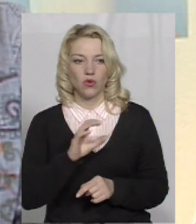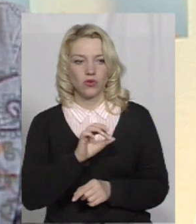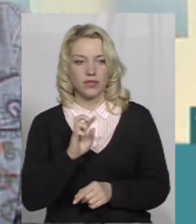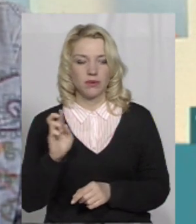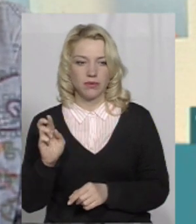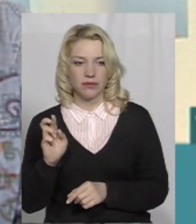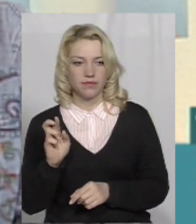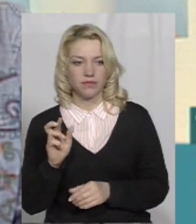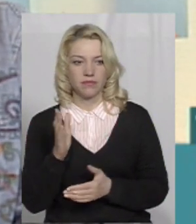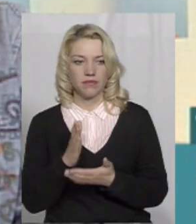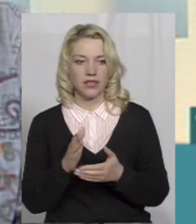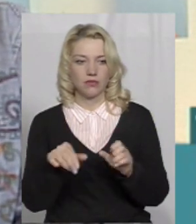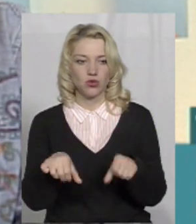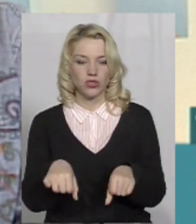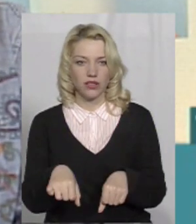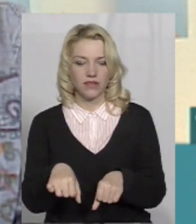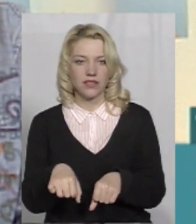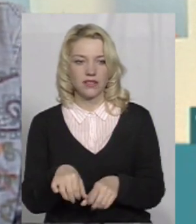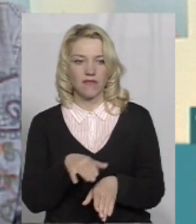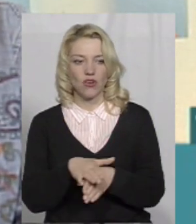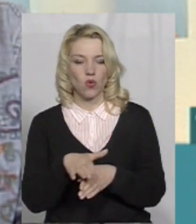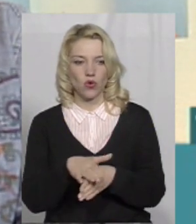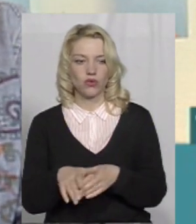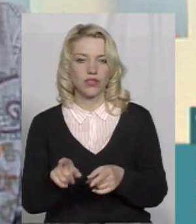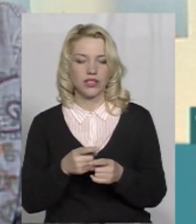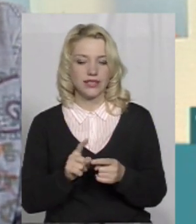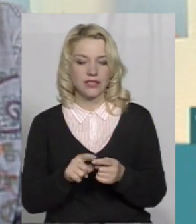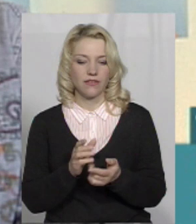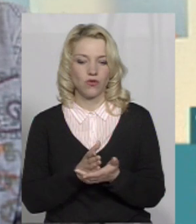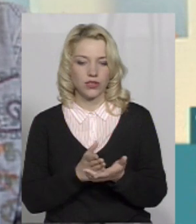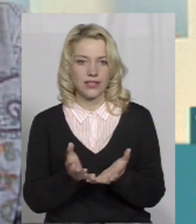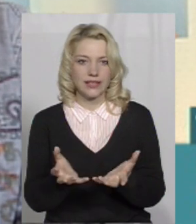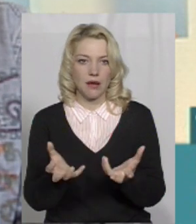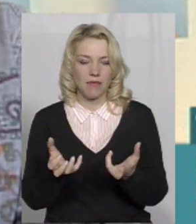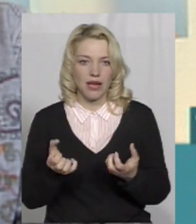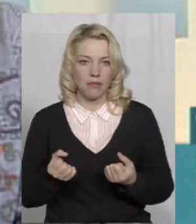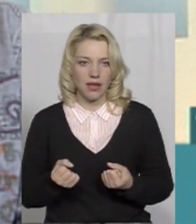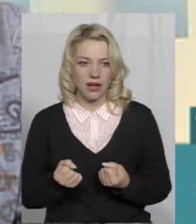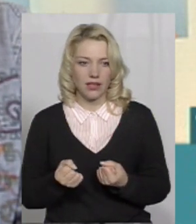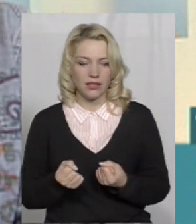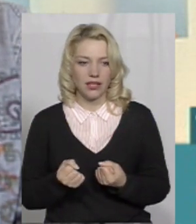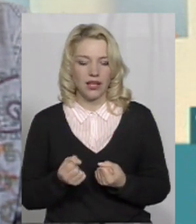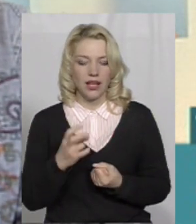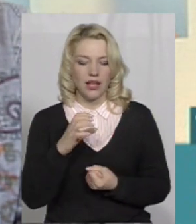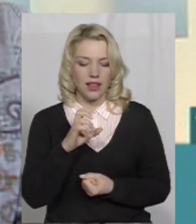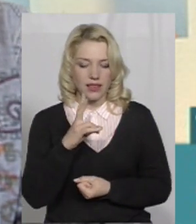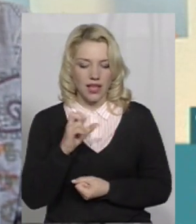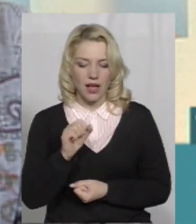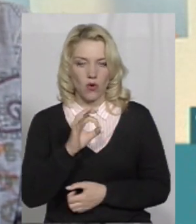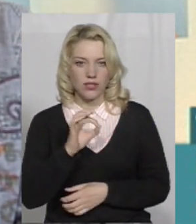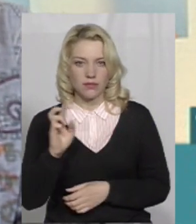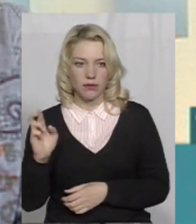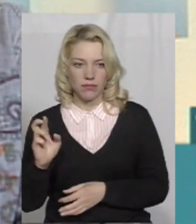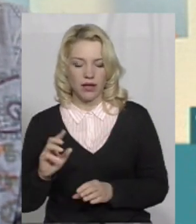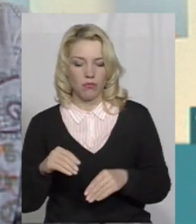ОСББ має можливість виконувати певні функції, брати на ОСББ, покладати